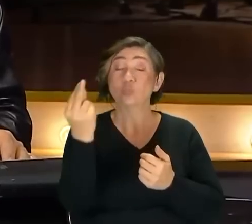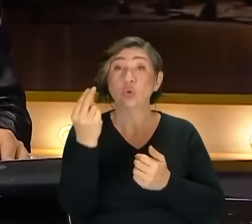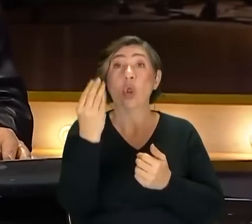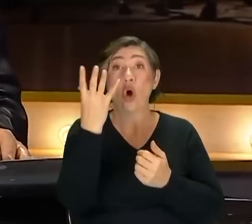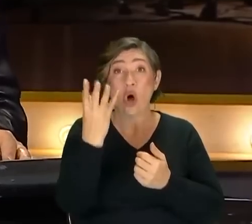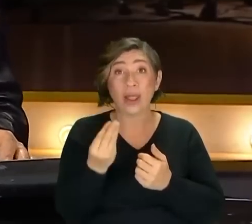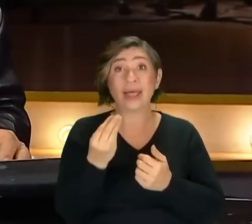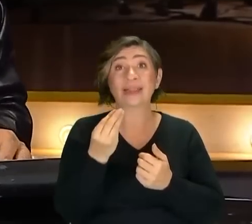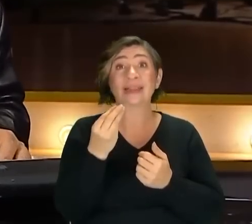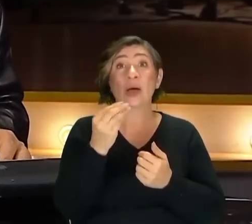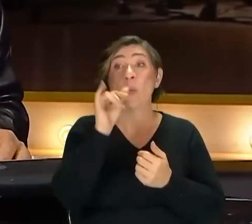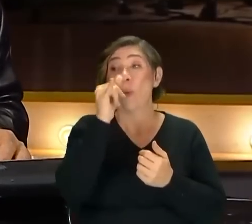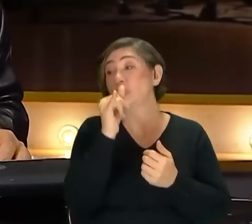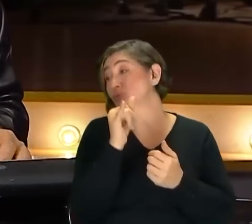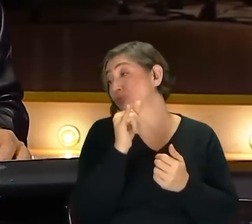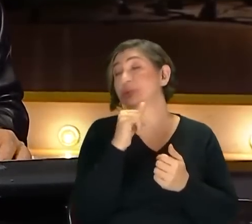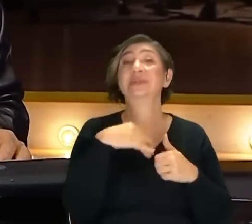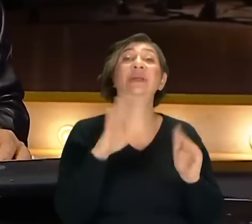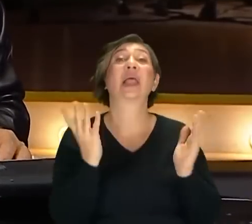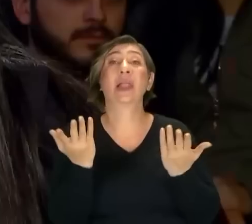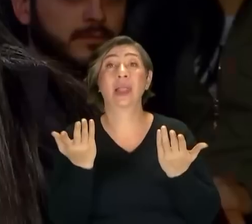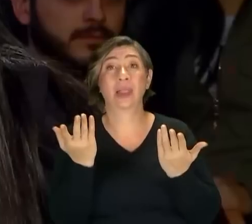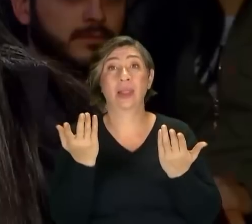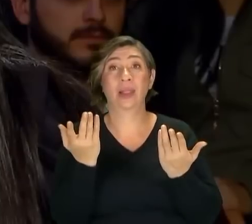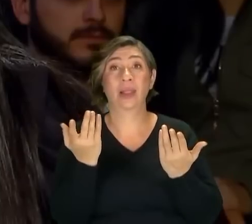milyon olan kalçasını gösterdi videosu değil ki.